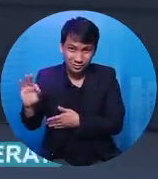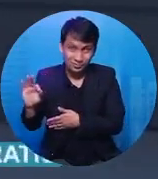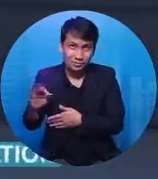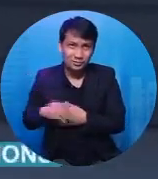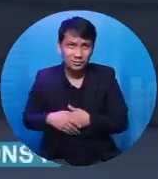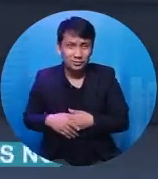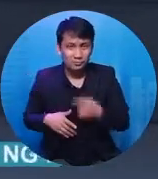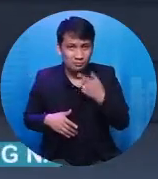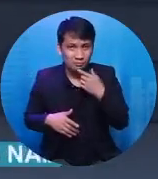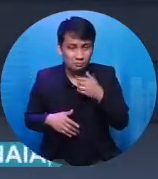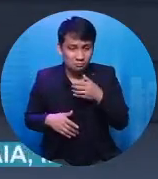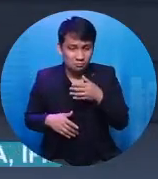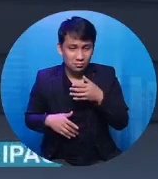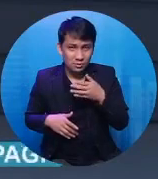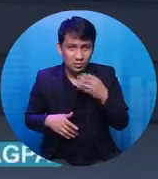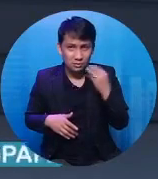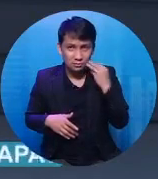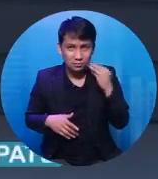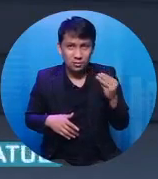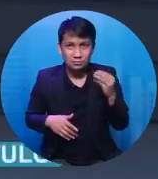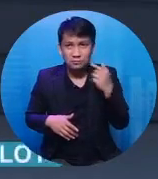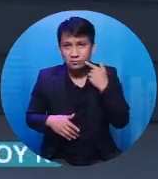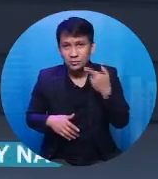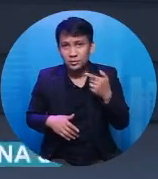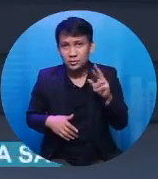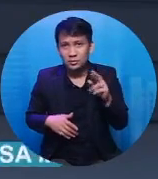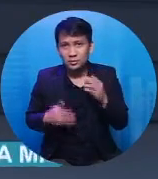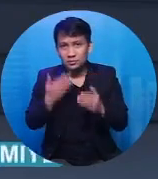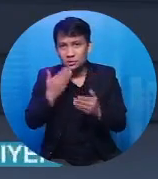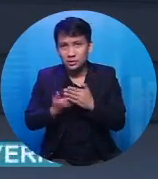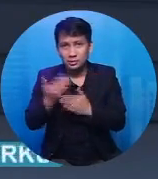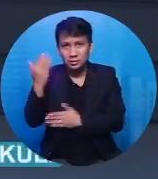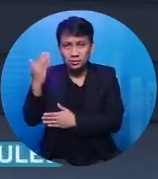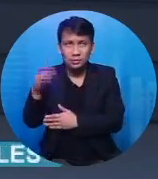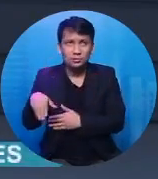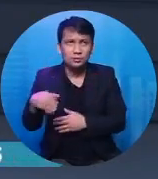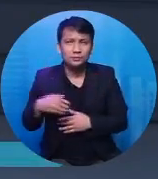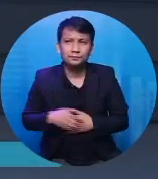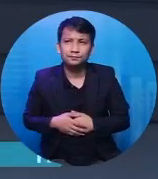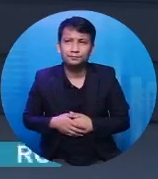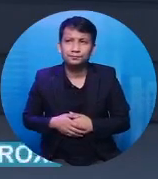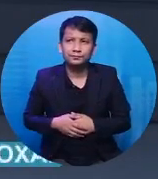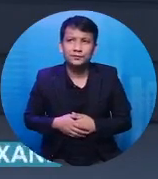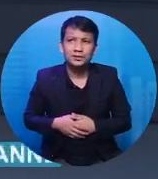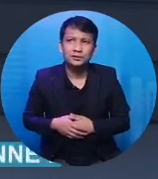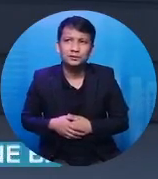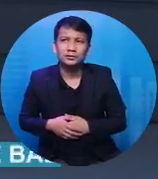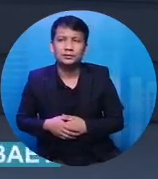Ma'am Grace Alhambra, magandang tanghali po, madam.